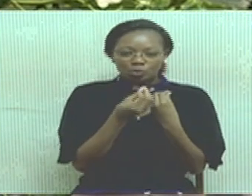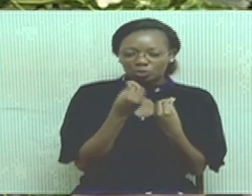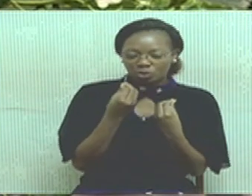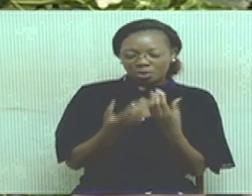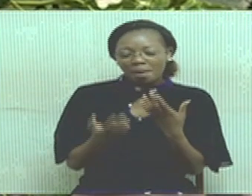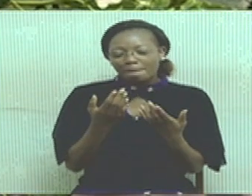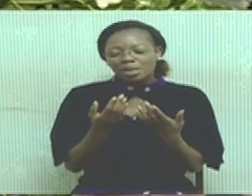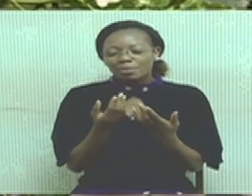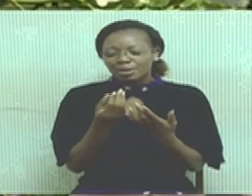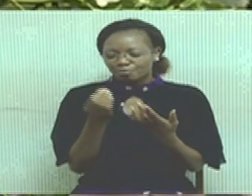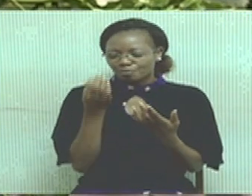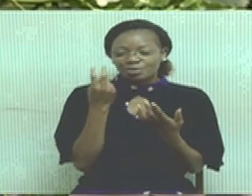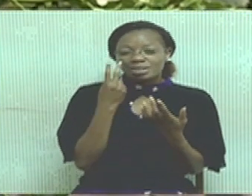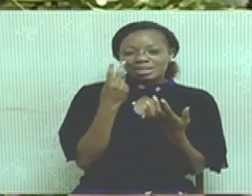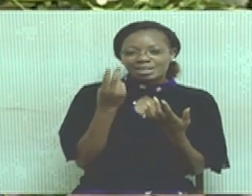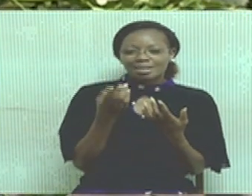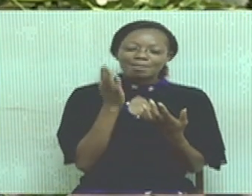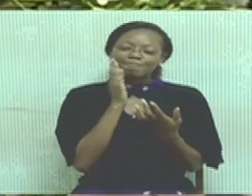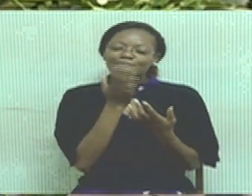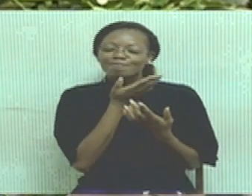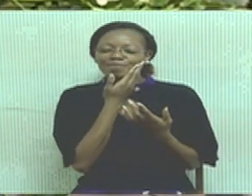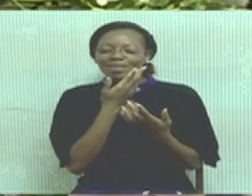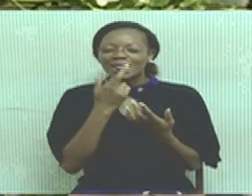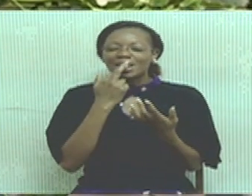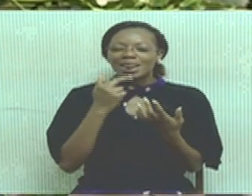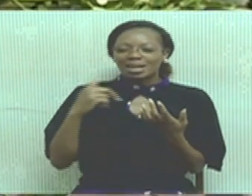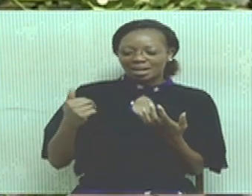kama hii ile imekuwa na kala nzuri,